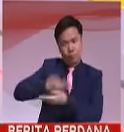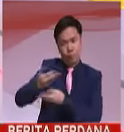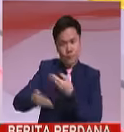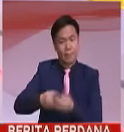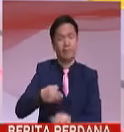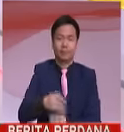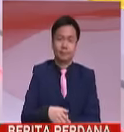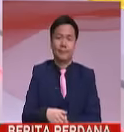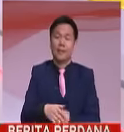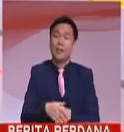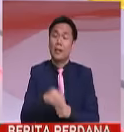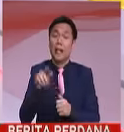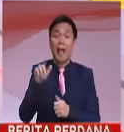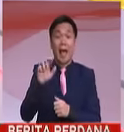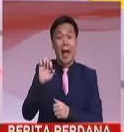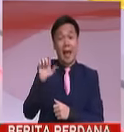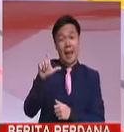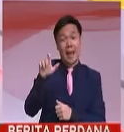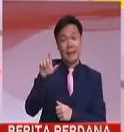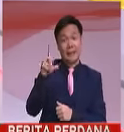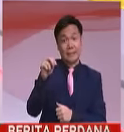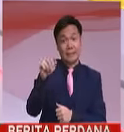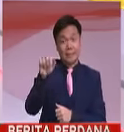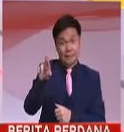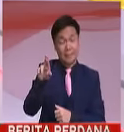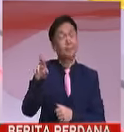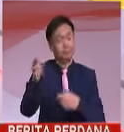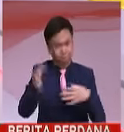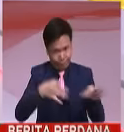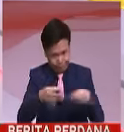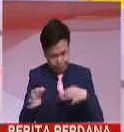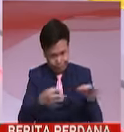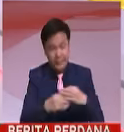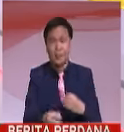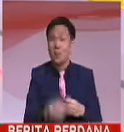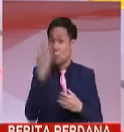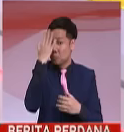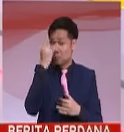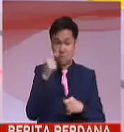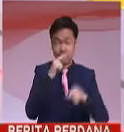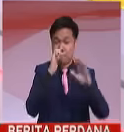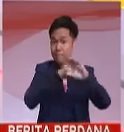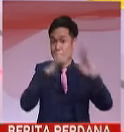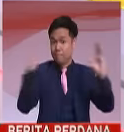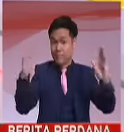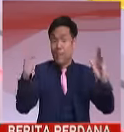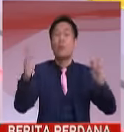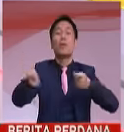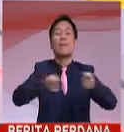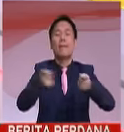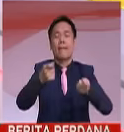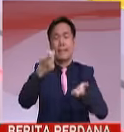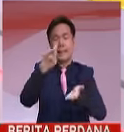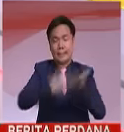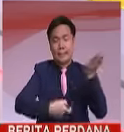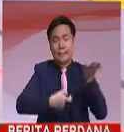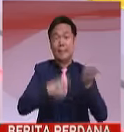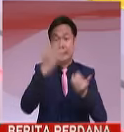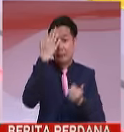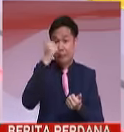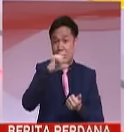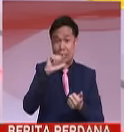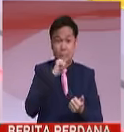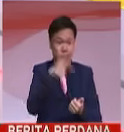hal-ihwal pengguna Datuk Sri Alexander dan palinggi berkata Kim itu dilaksanakan di bawah oktal kawalan harga dan anti